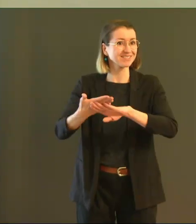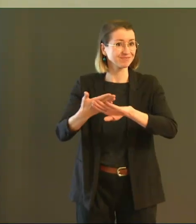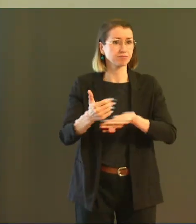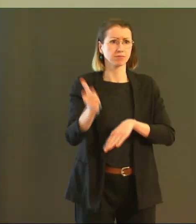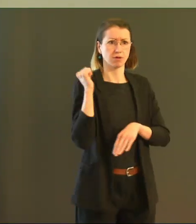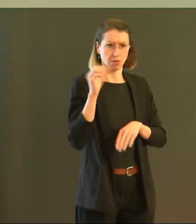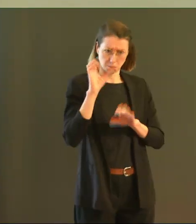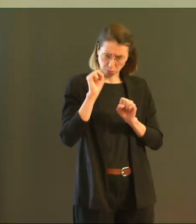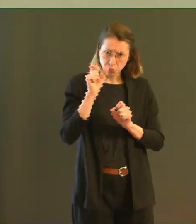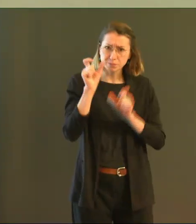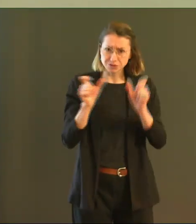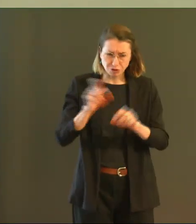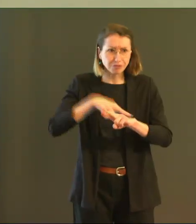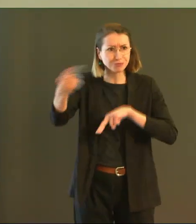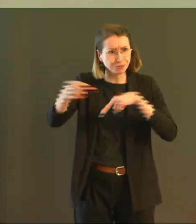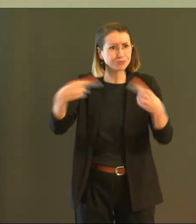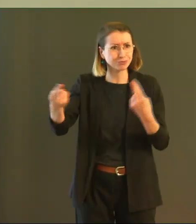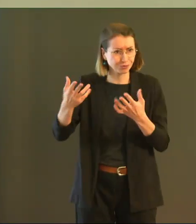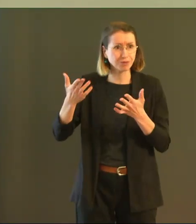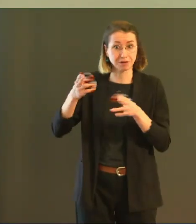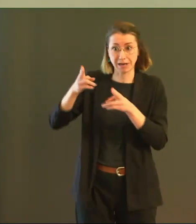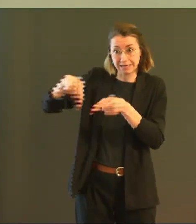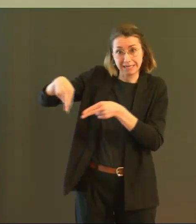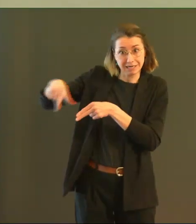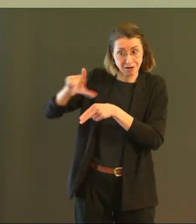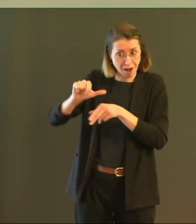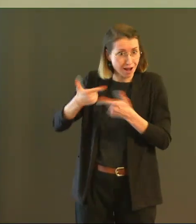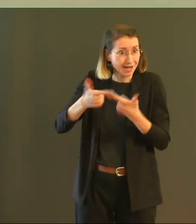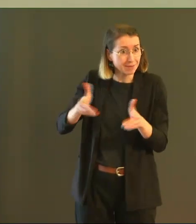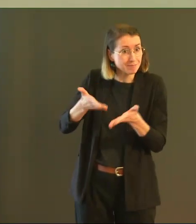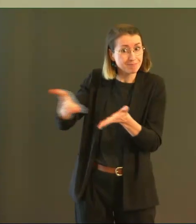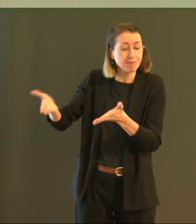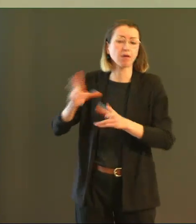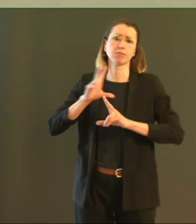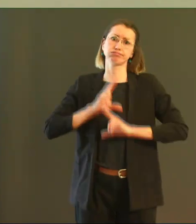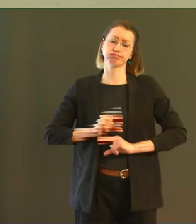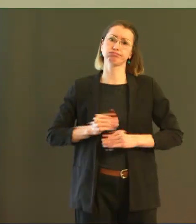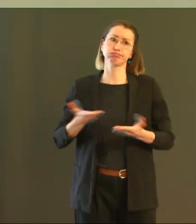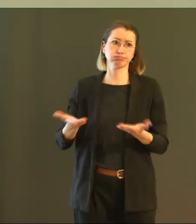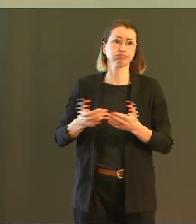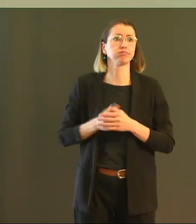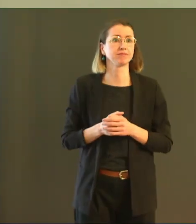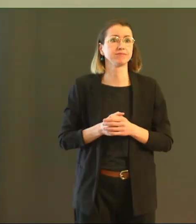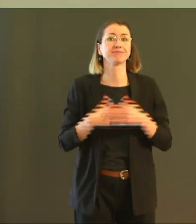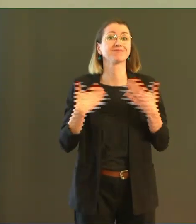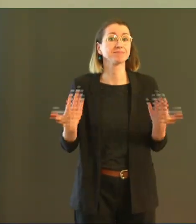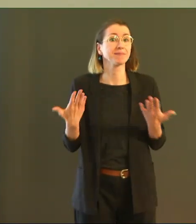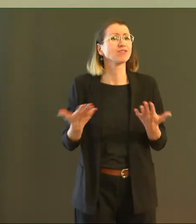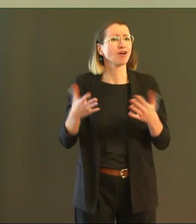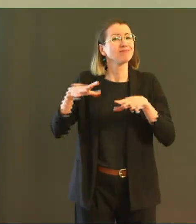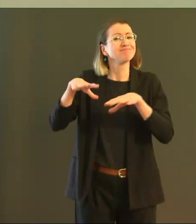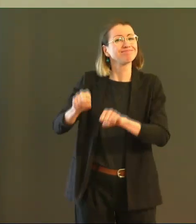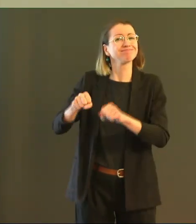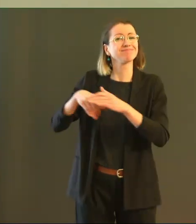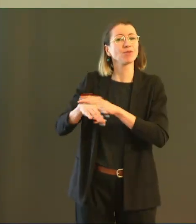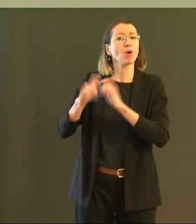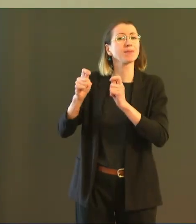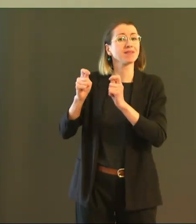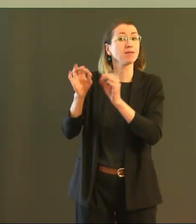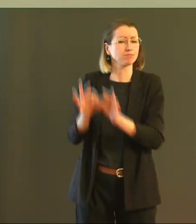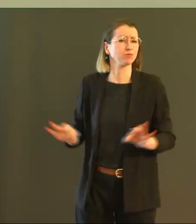disponibles on note que actuellement 3609 lits sont occupés dans le cadre du corps vie 19 ce qui